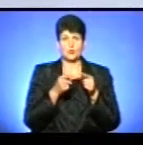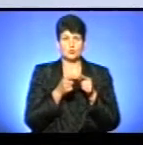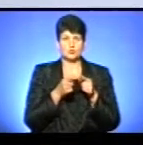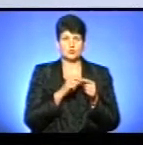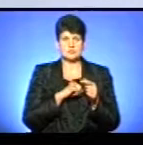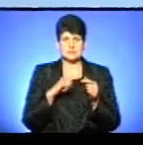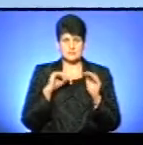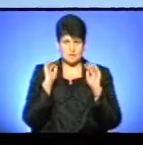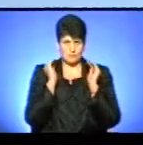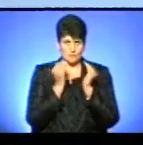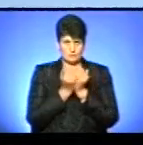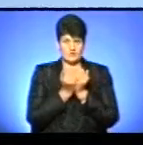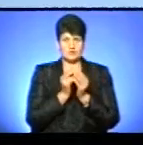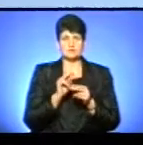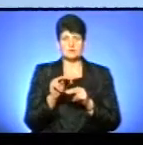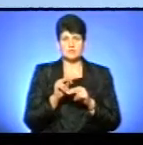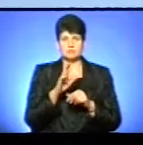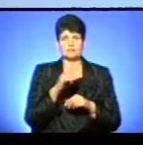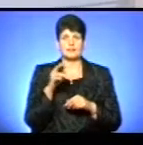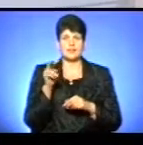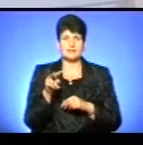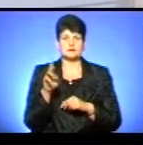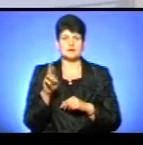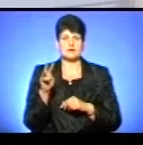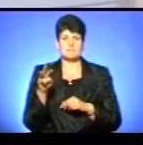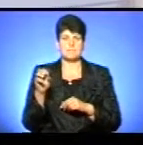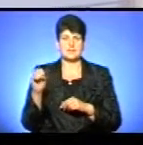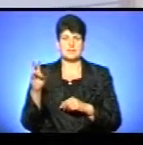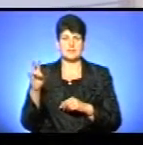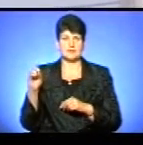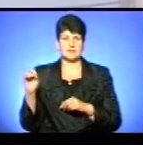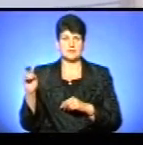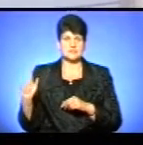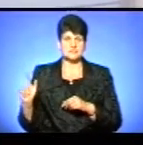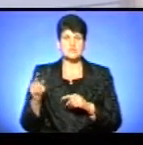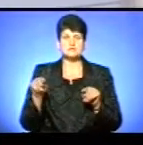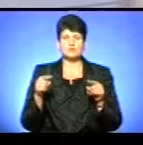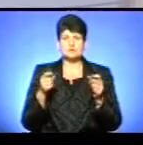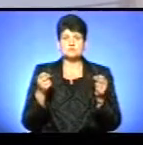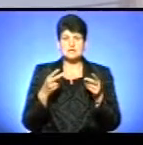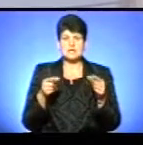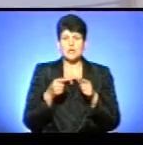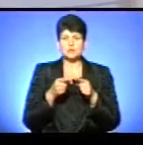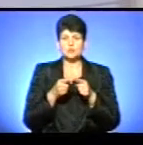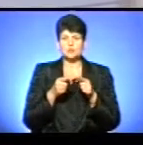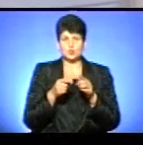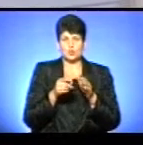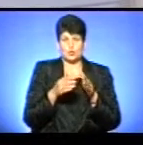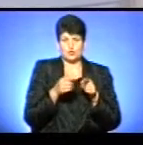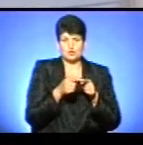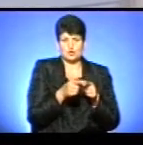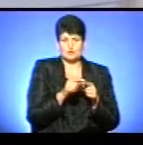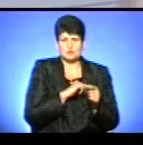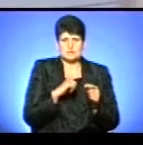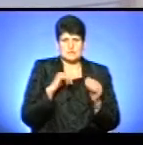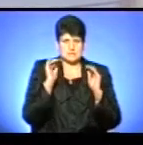англійської першокласників Леся Ямелинець. Створений спеціально куточок усамітнення для дітей, яким потрібна допомога